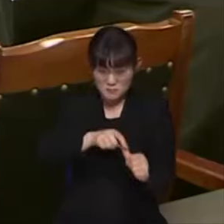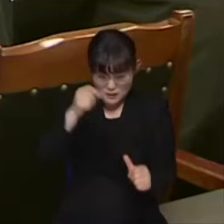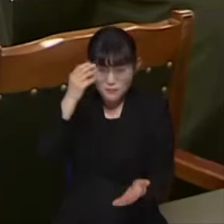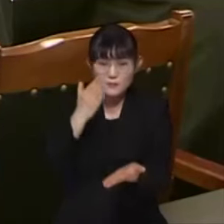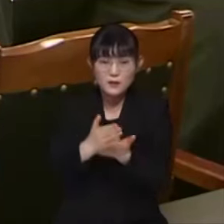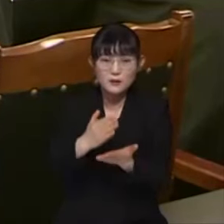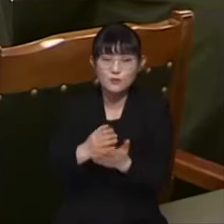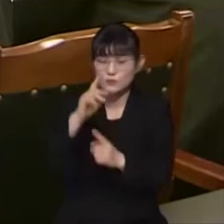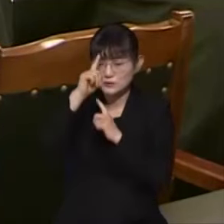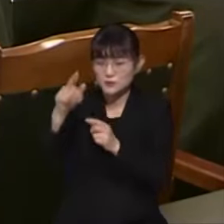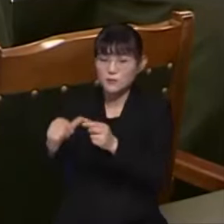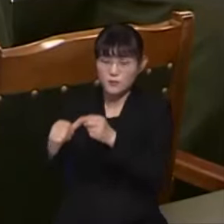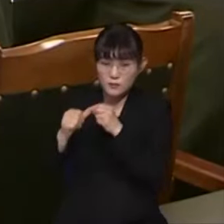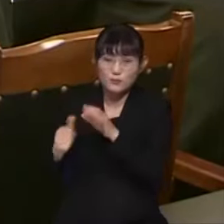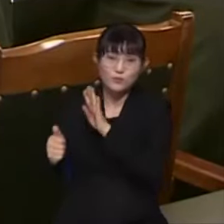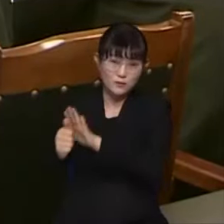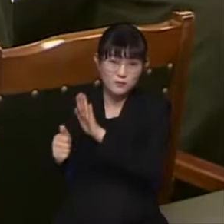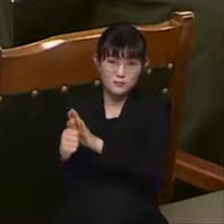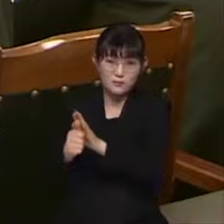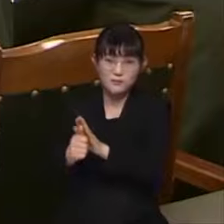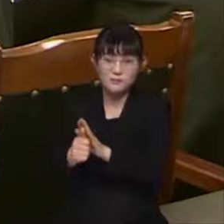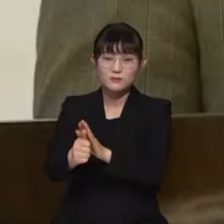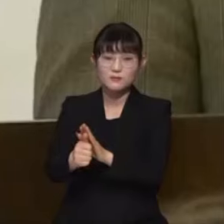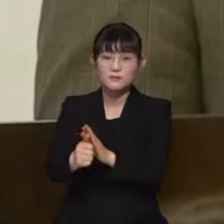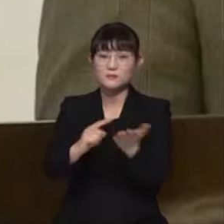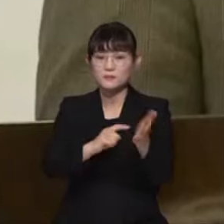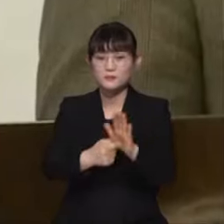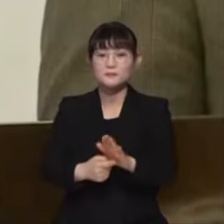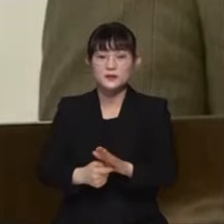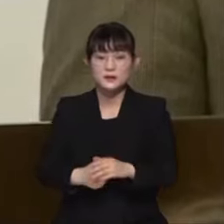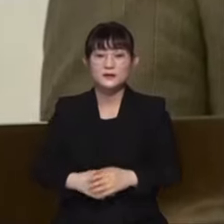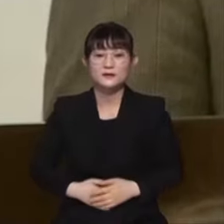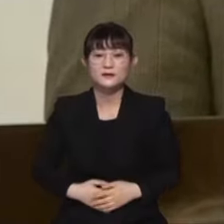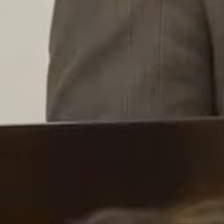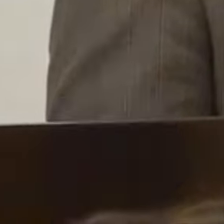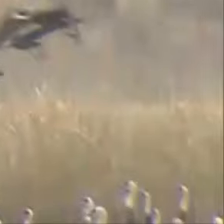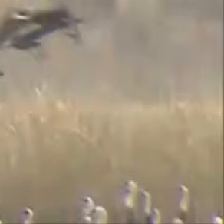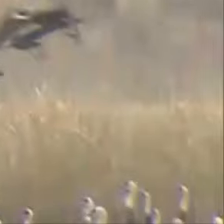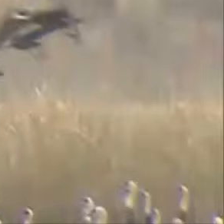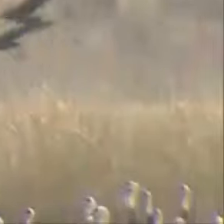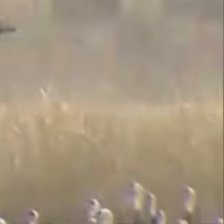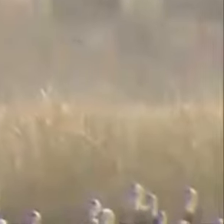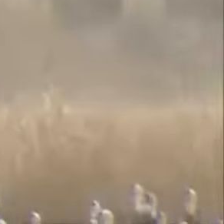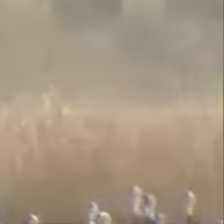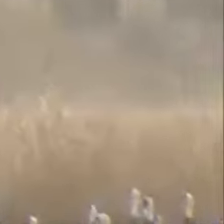후보에 대한 지지를 나타냈습니다.